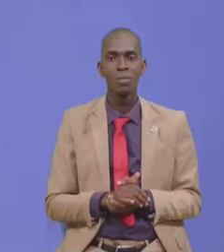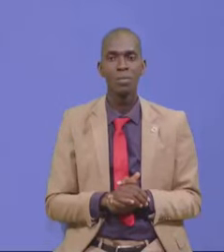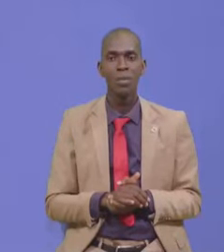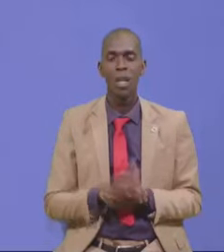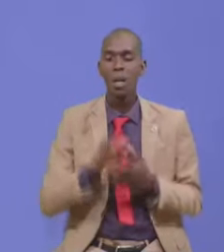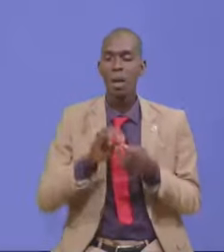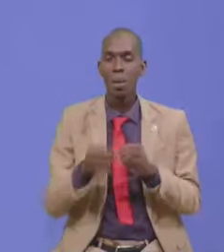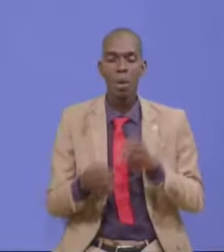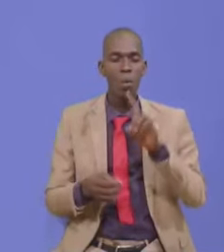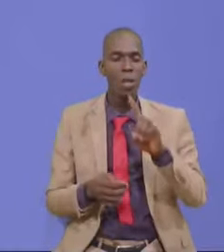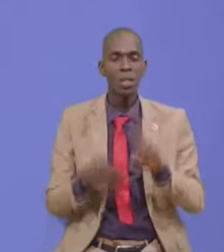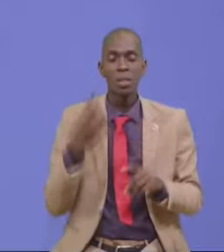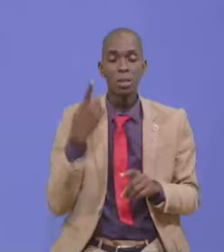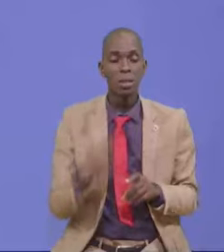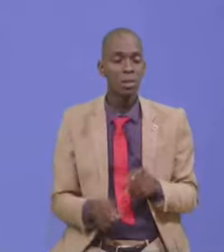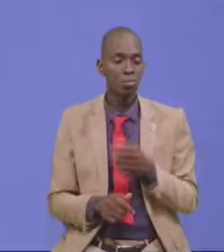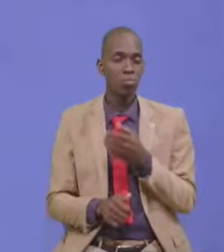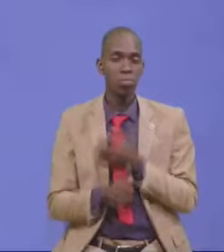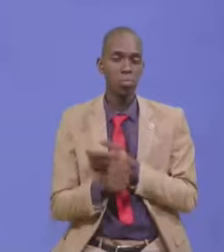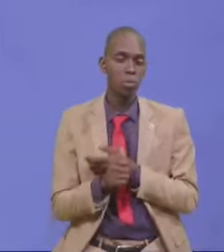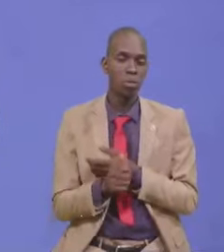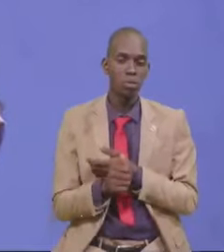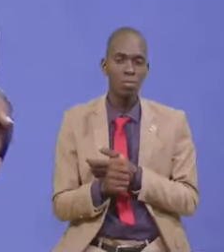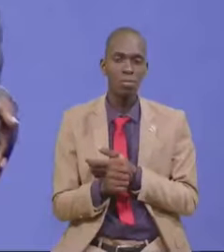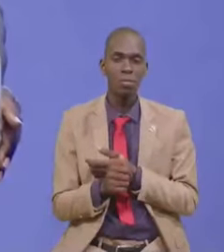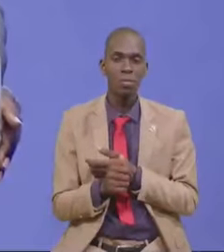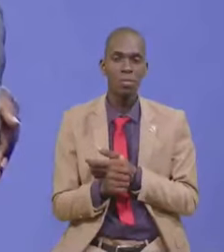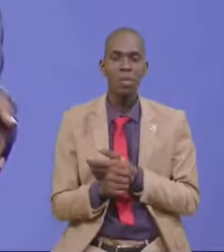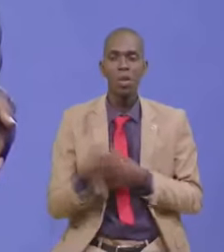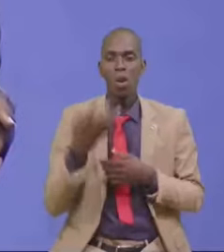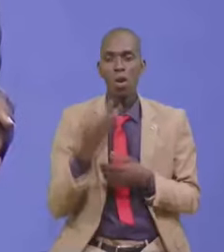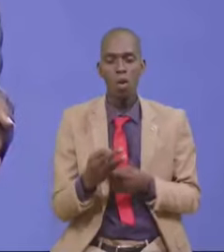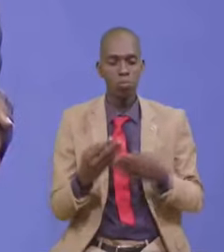Premièrement, la tragédie de vendre la vérité